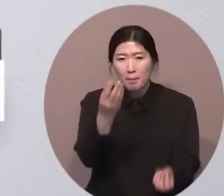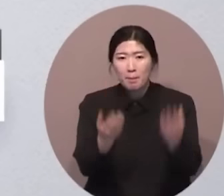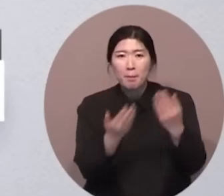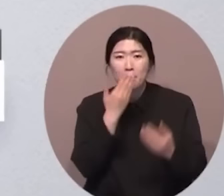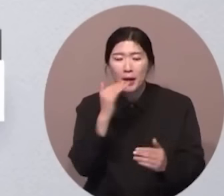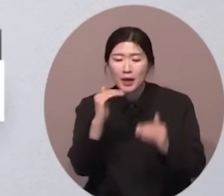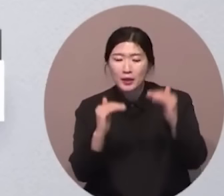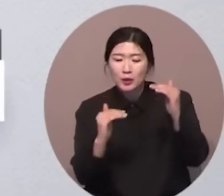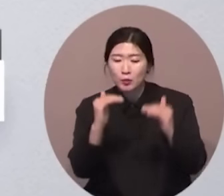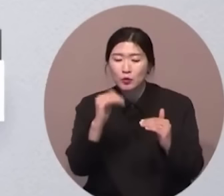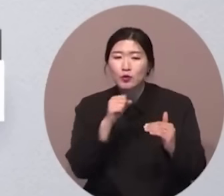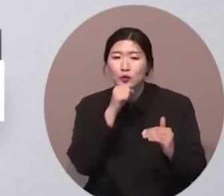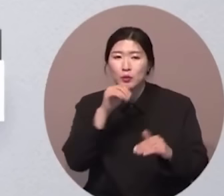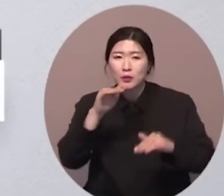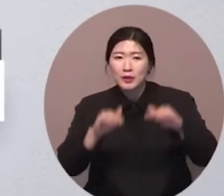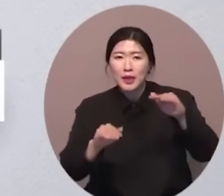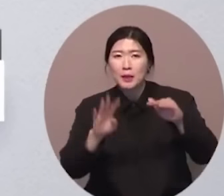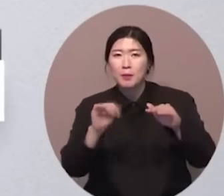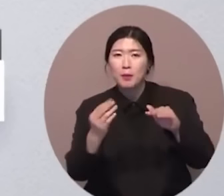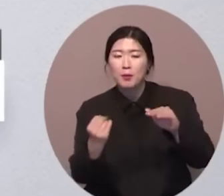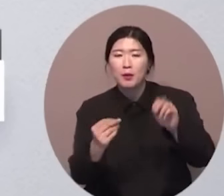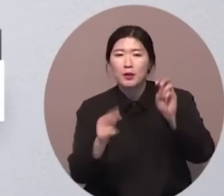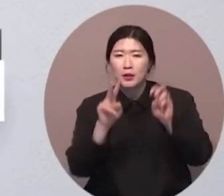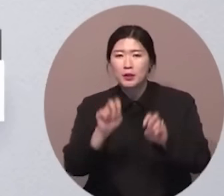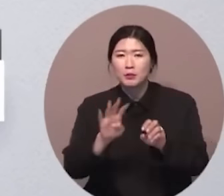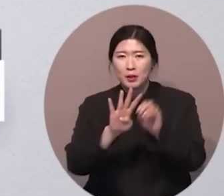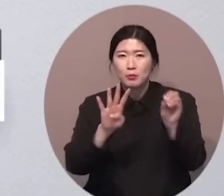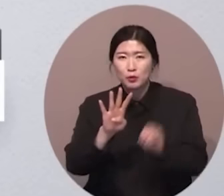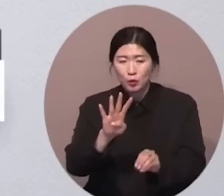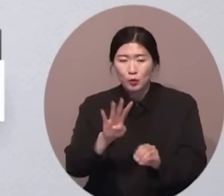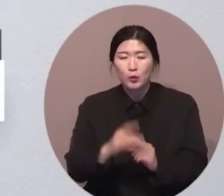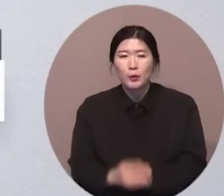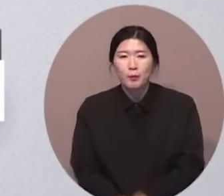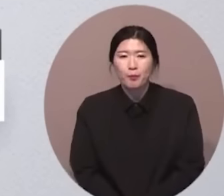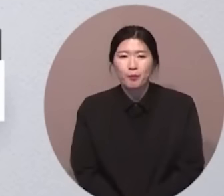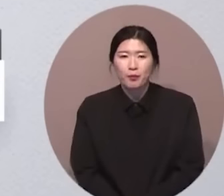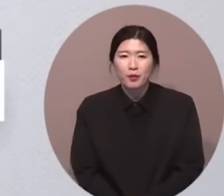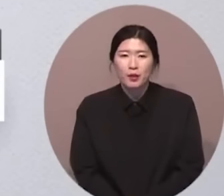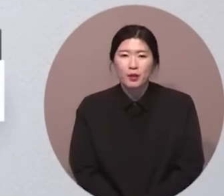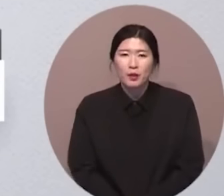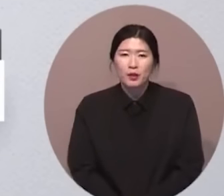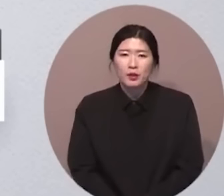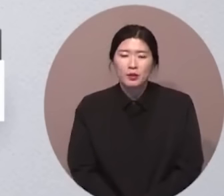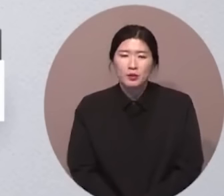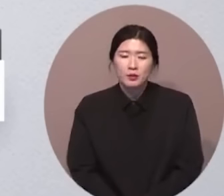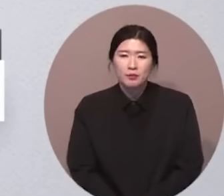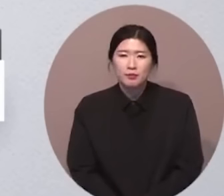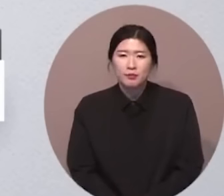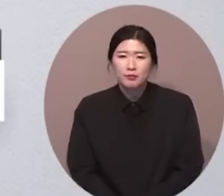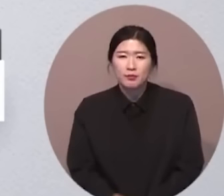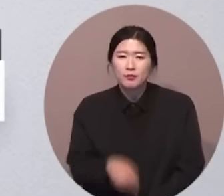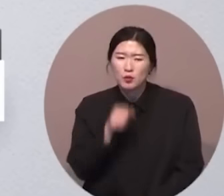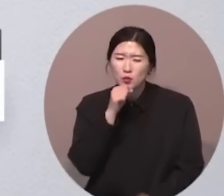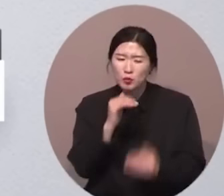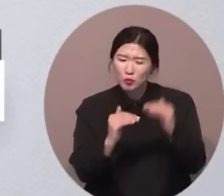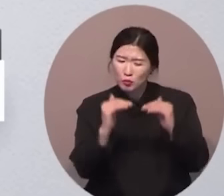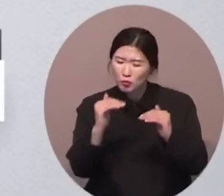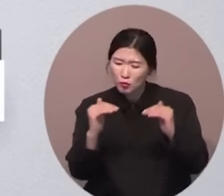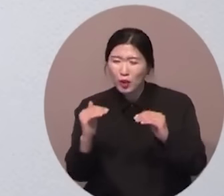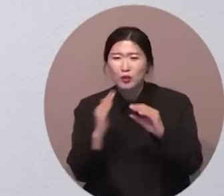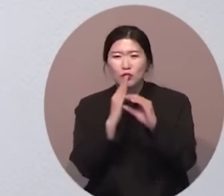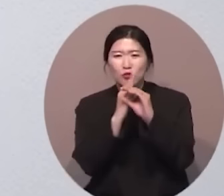24% 포인트로 더 벌어졌는데 적극 투표에서는 1 2위 격차가 11% 포인트로